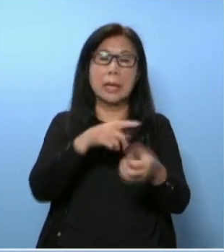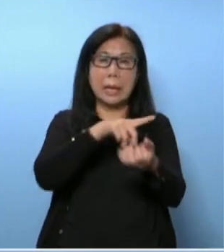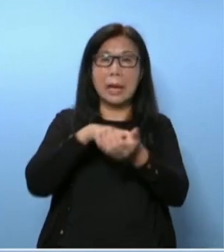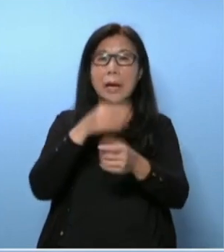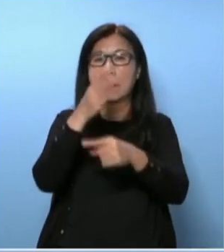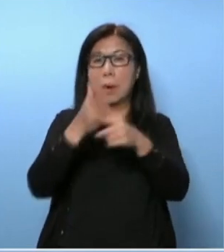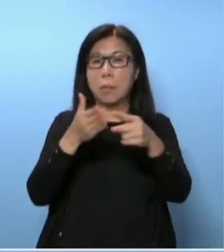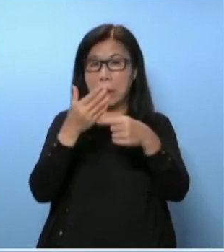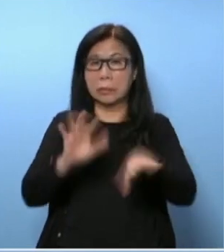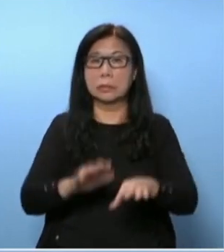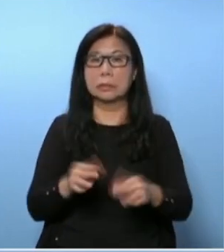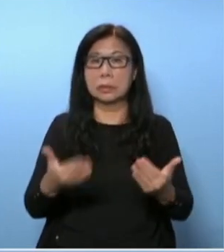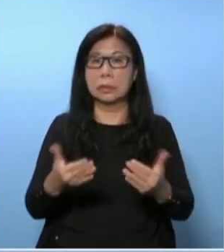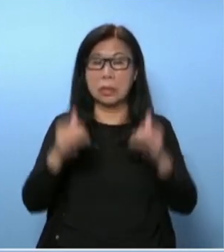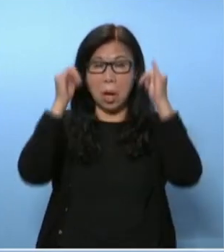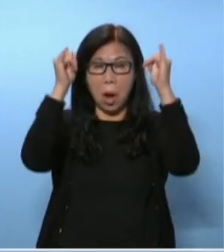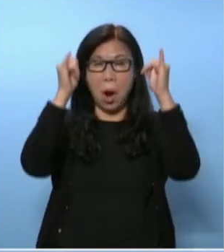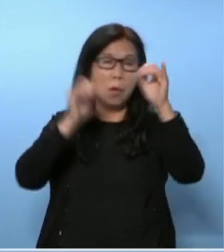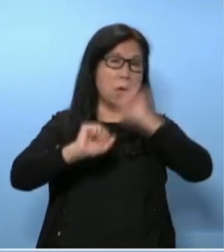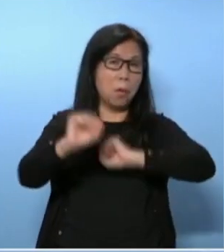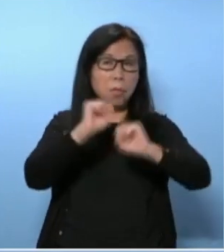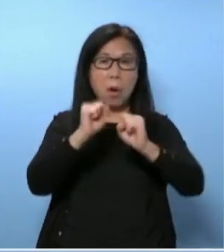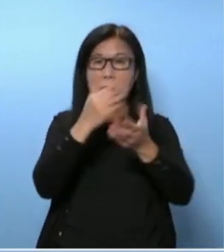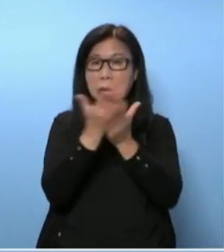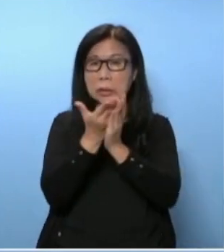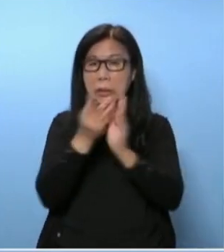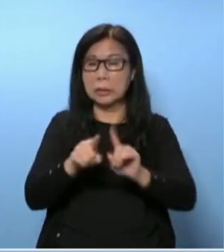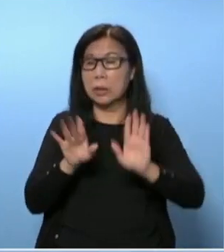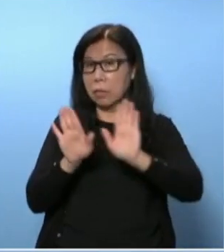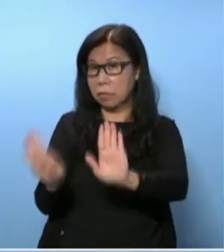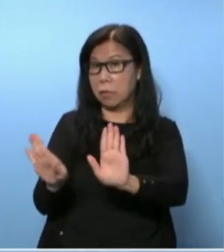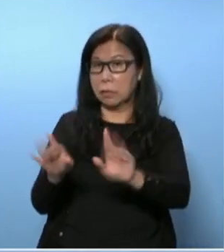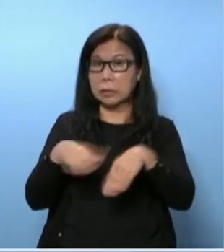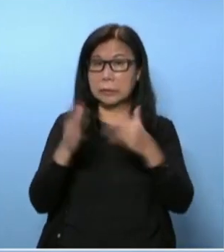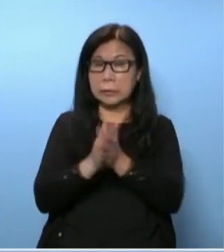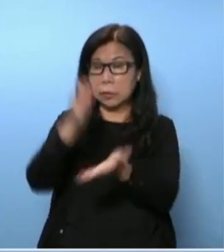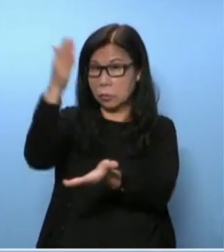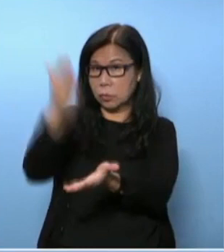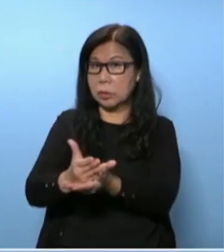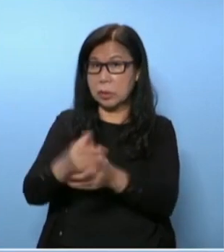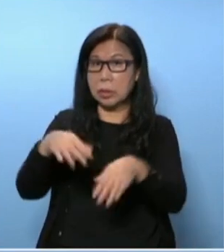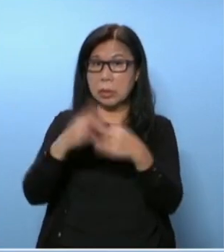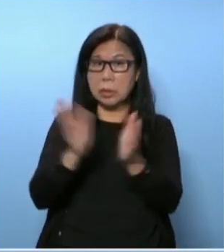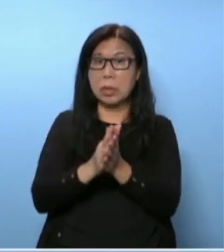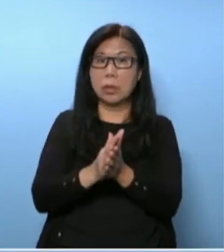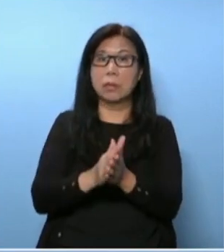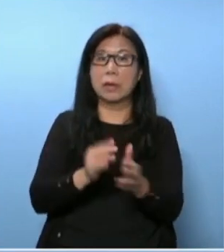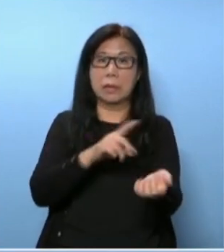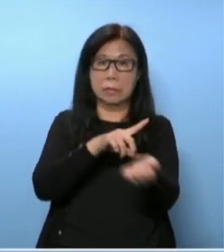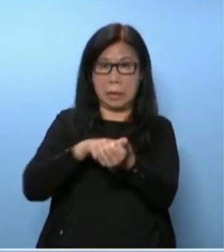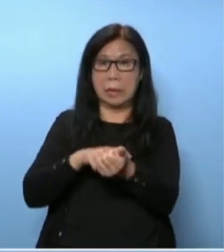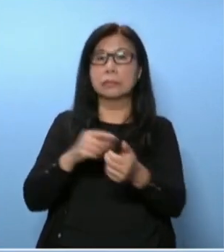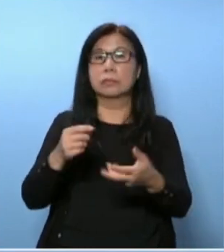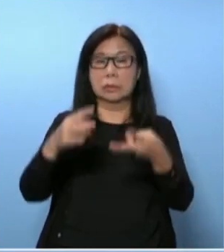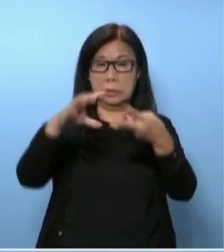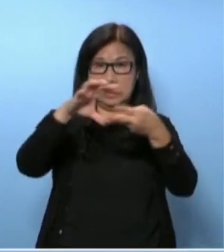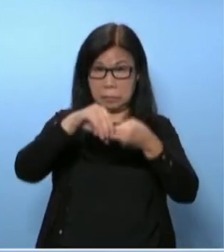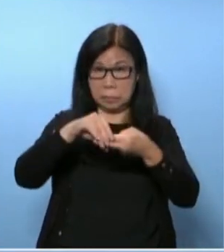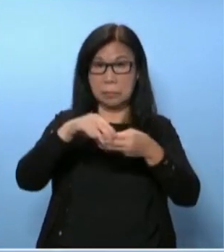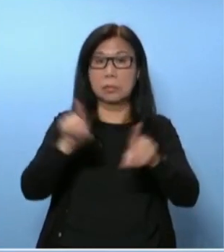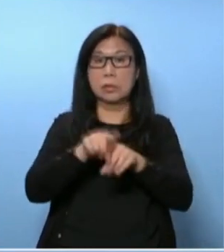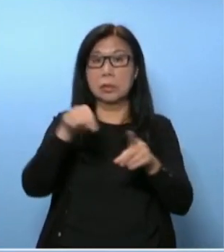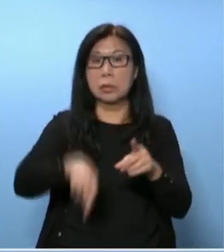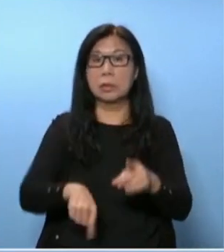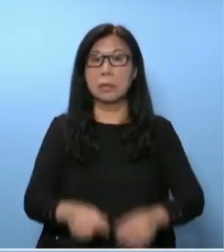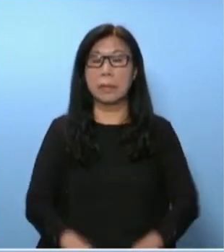分嘅啫。我哋喺面對呢個恐怖活動咧，我哋係要做出防範、制止同埋懲治咧呢三部分嘅。咁我哋咧